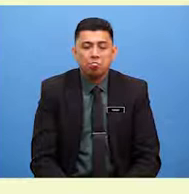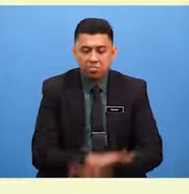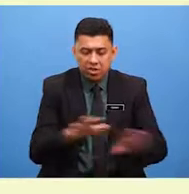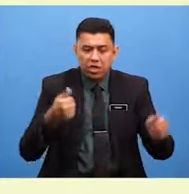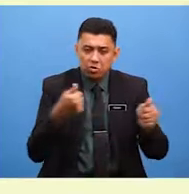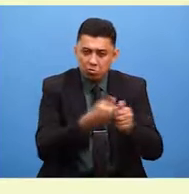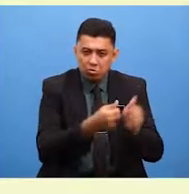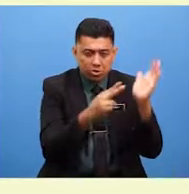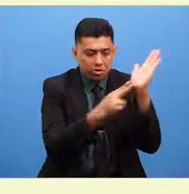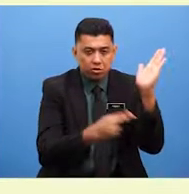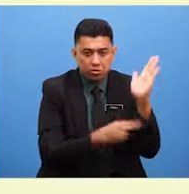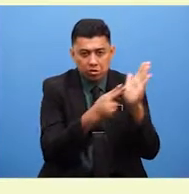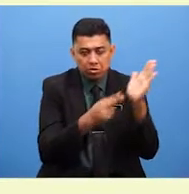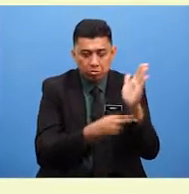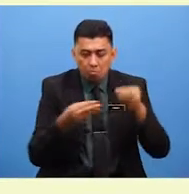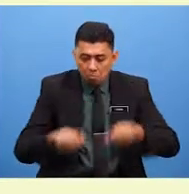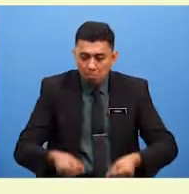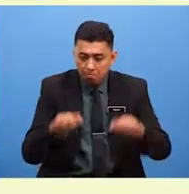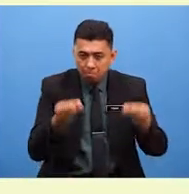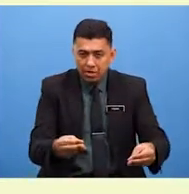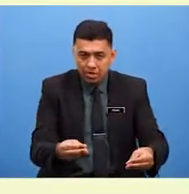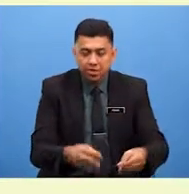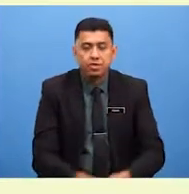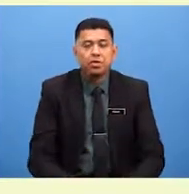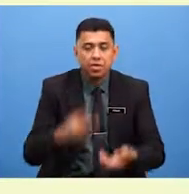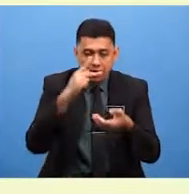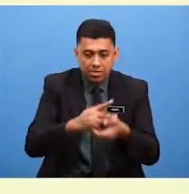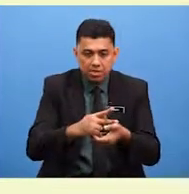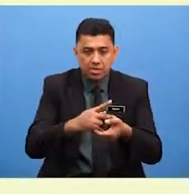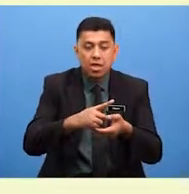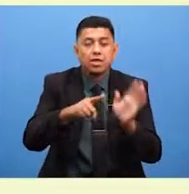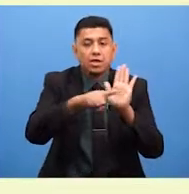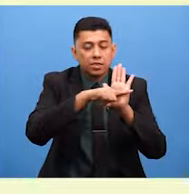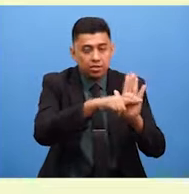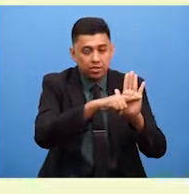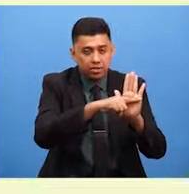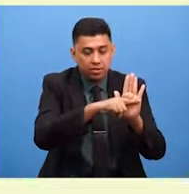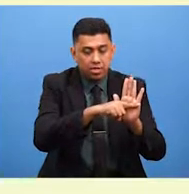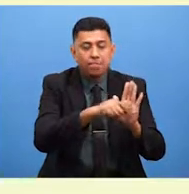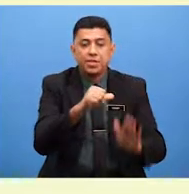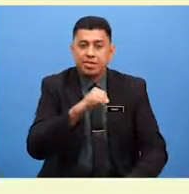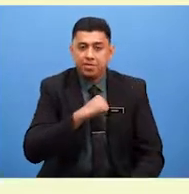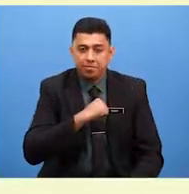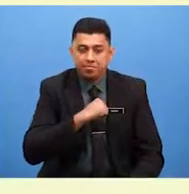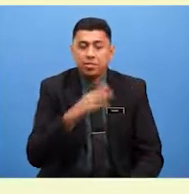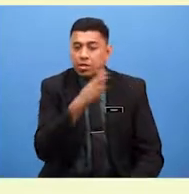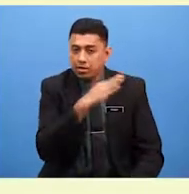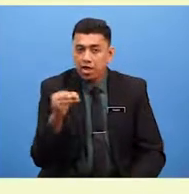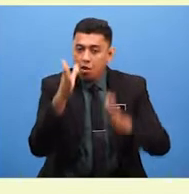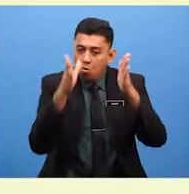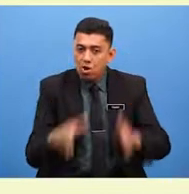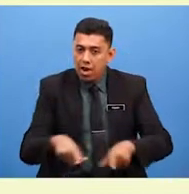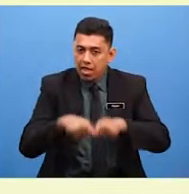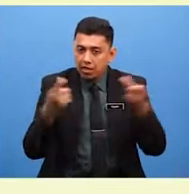negara boleh memberi kesan negatif kepada diri kita dan orang